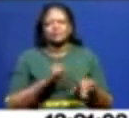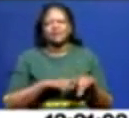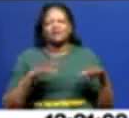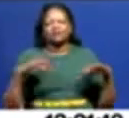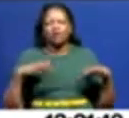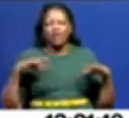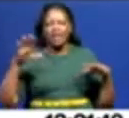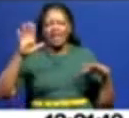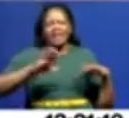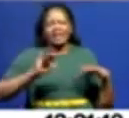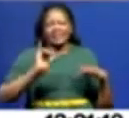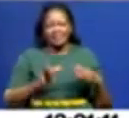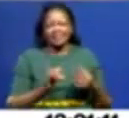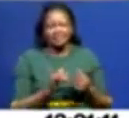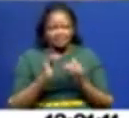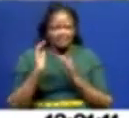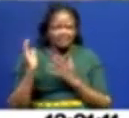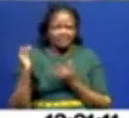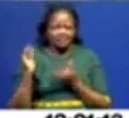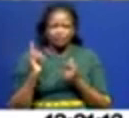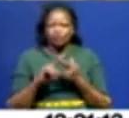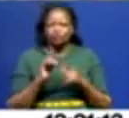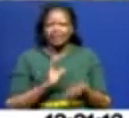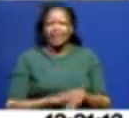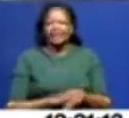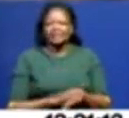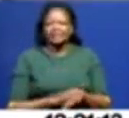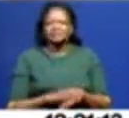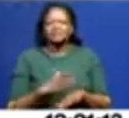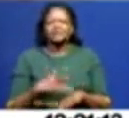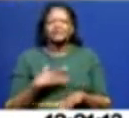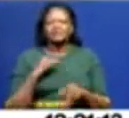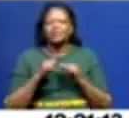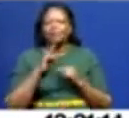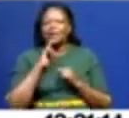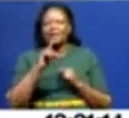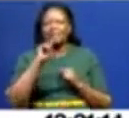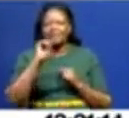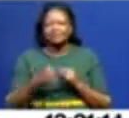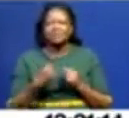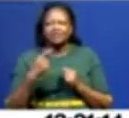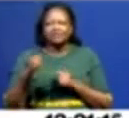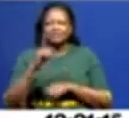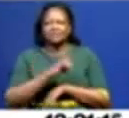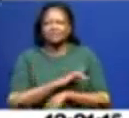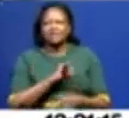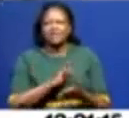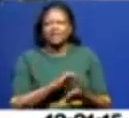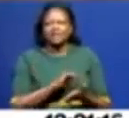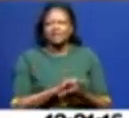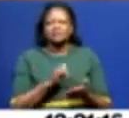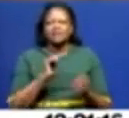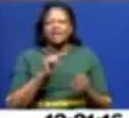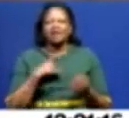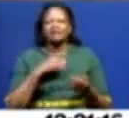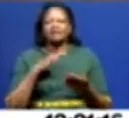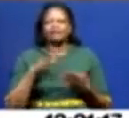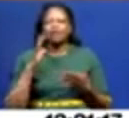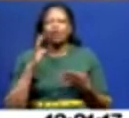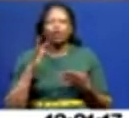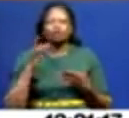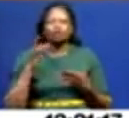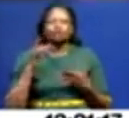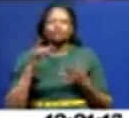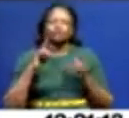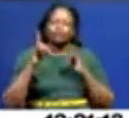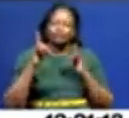eneo hilo linatarajiwa kupokea watalii 100,000 kwa siku. Ili kuvutia watalii, migahawa